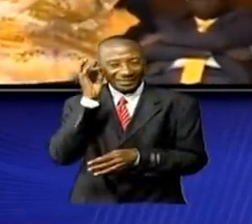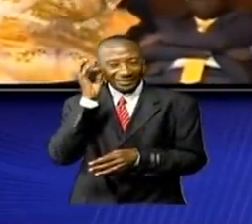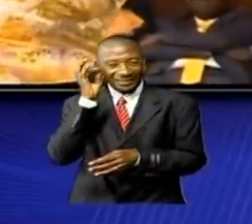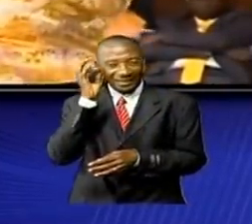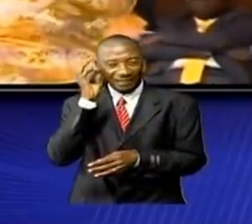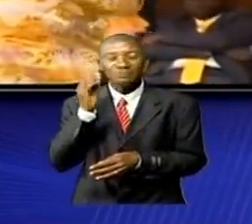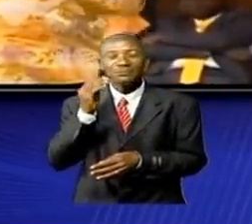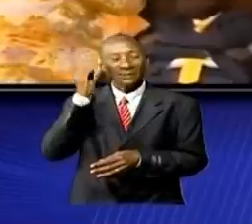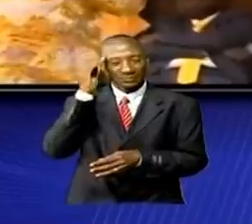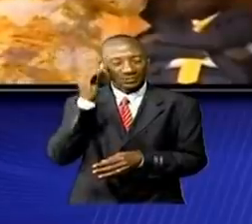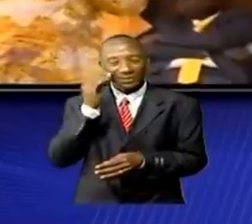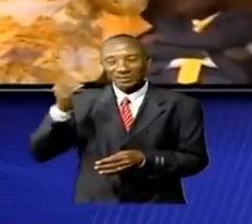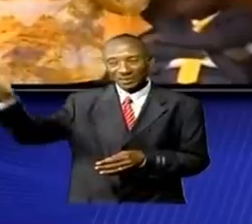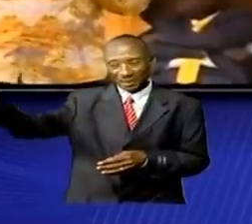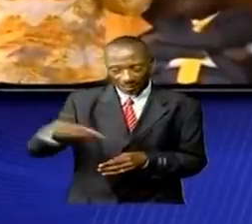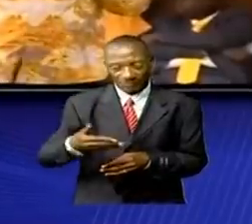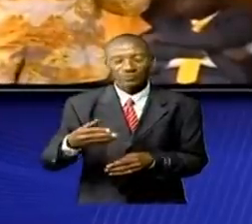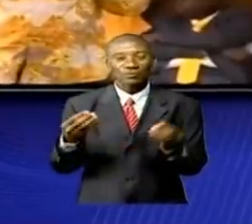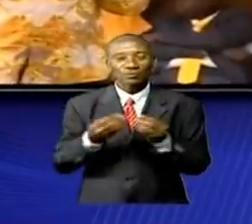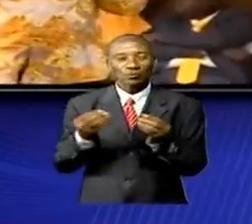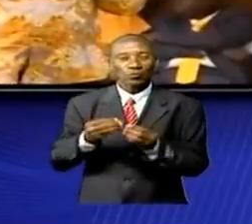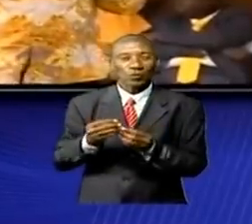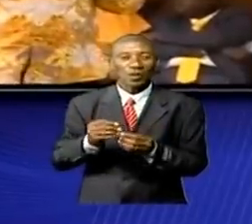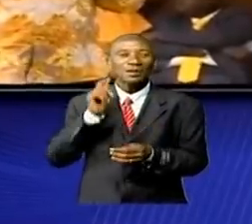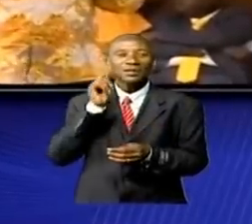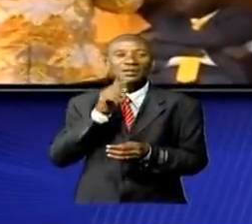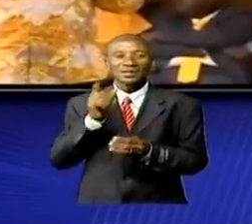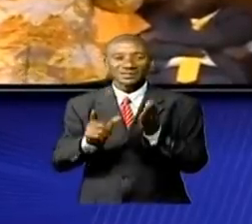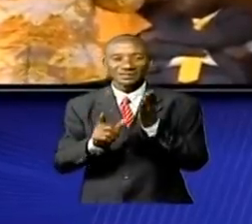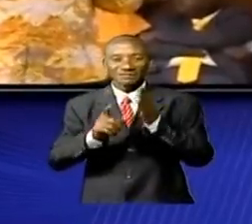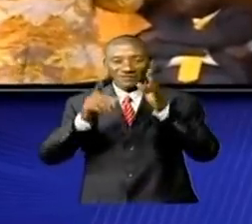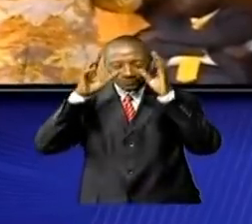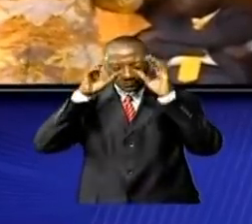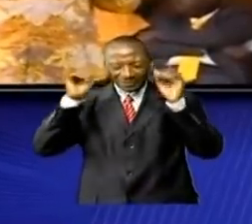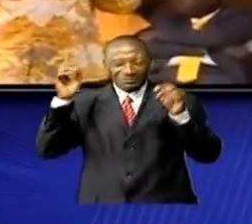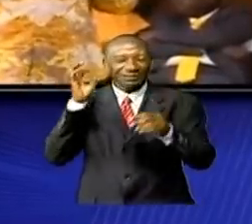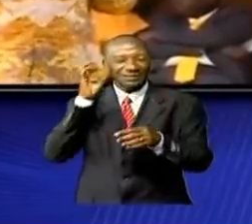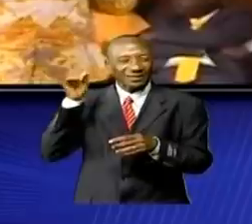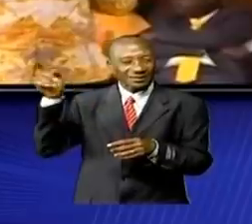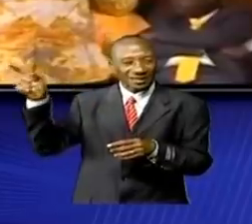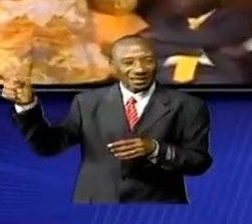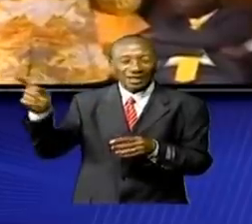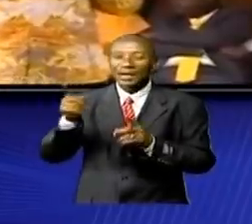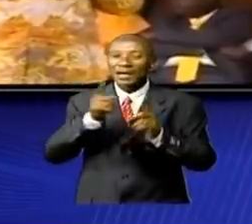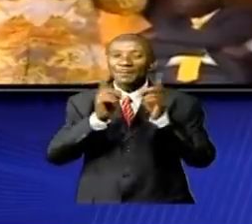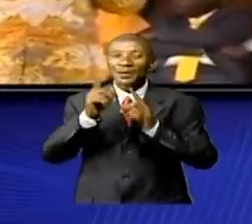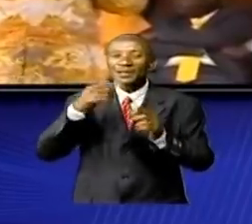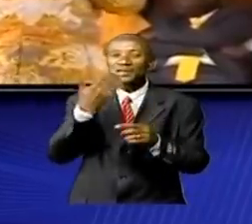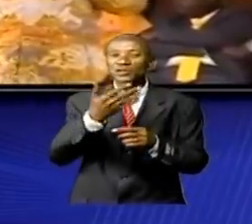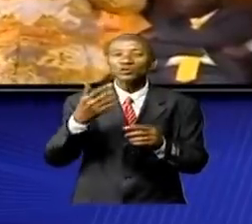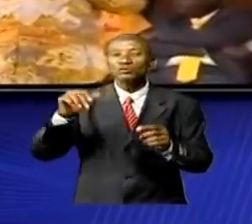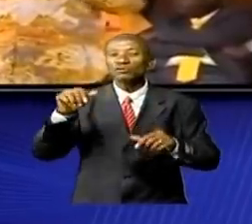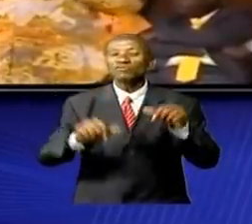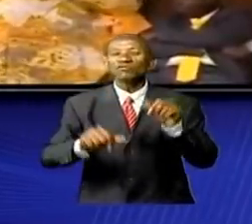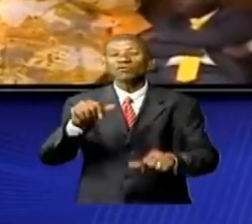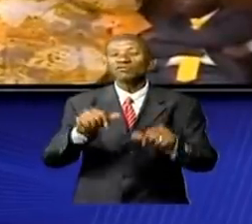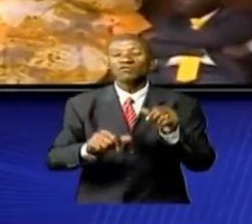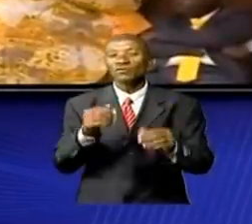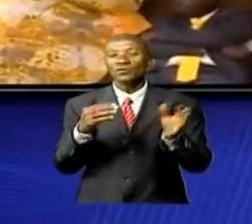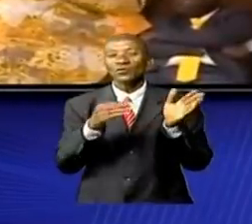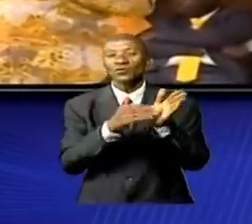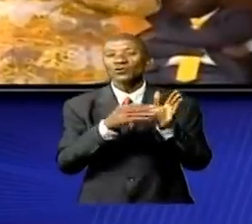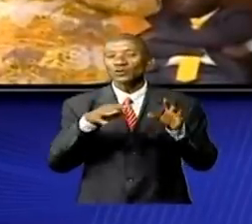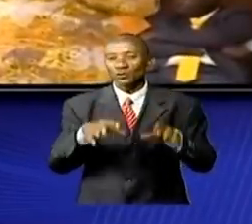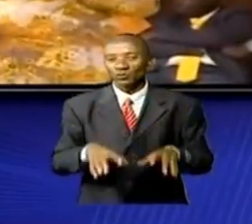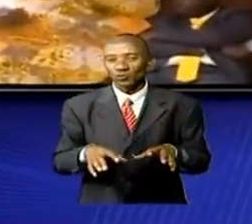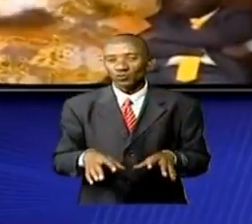chronique suite aux propos tenus par l'ancien vice-président Kenya qui a fini par s'excuser